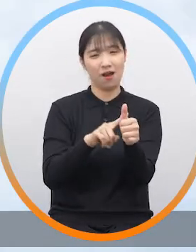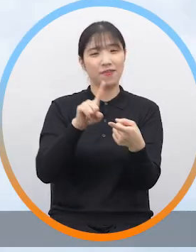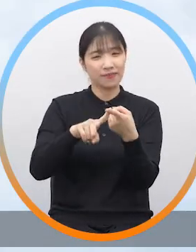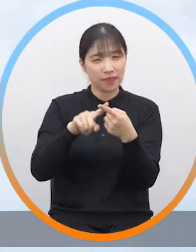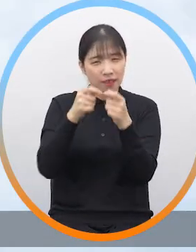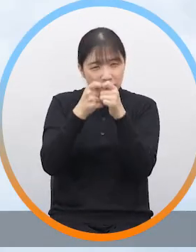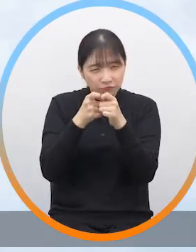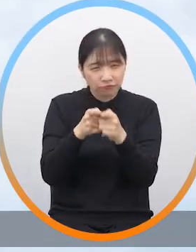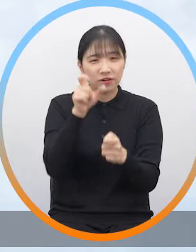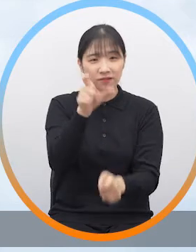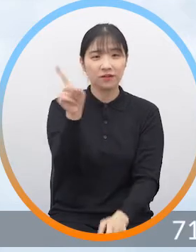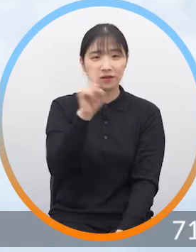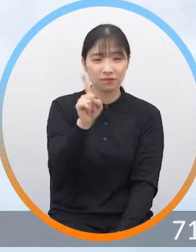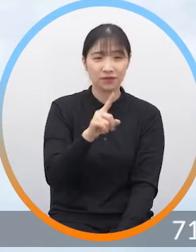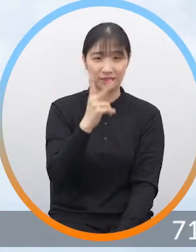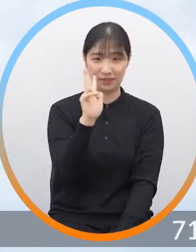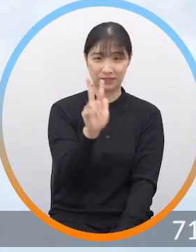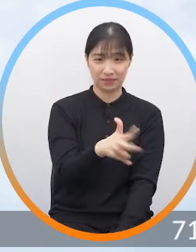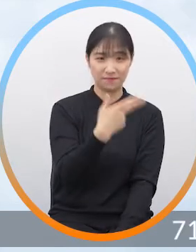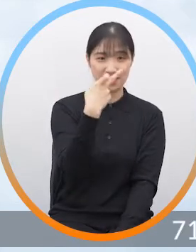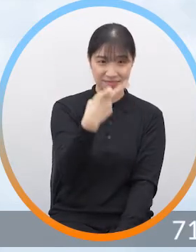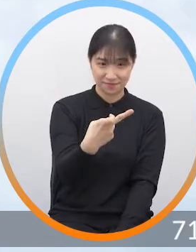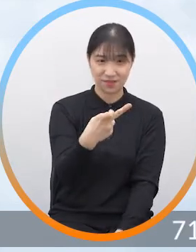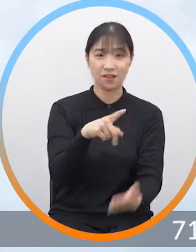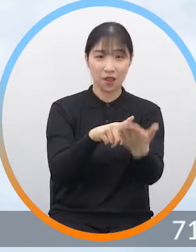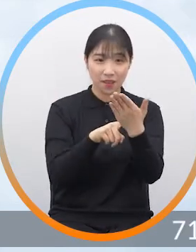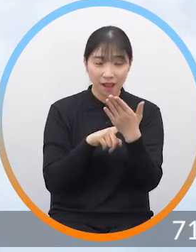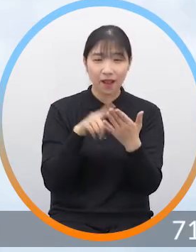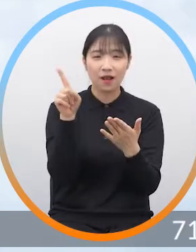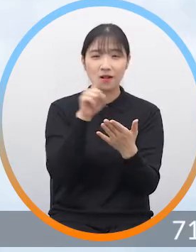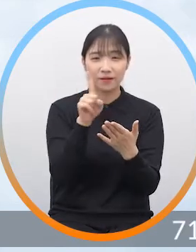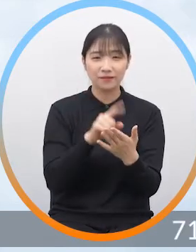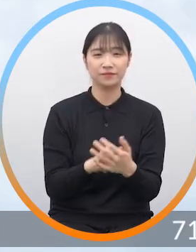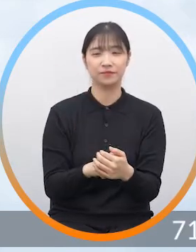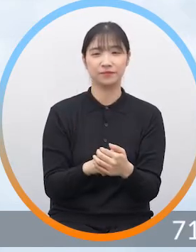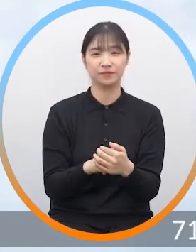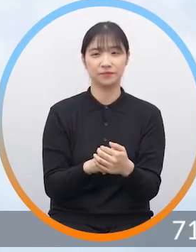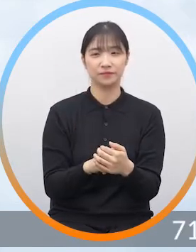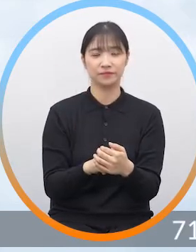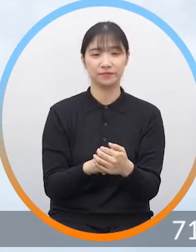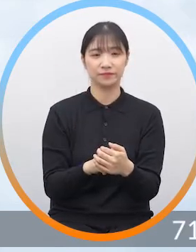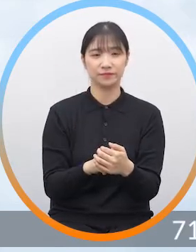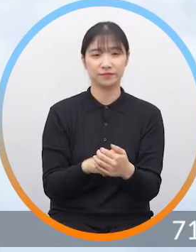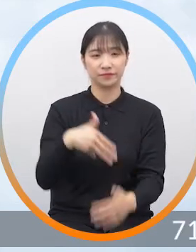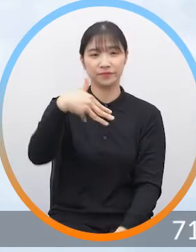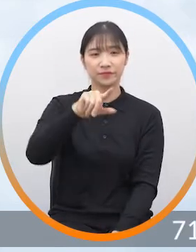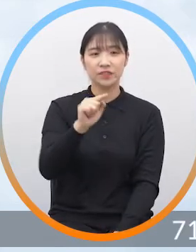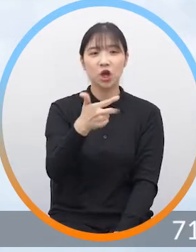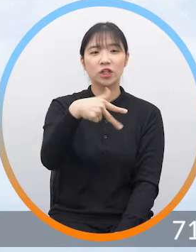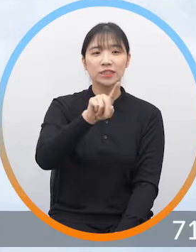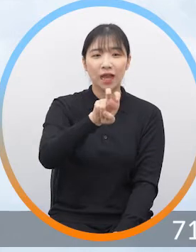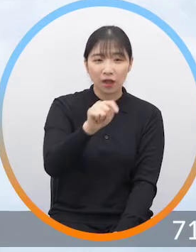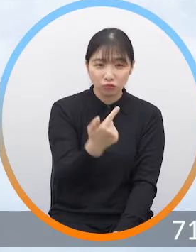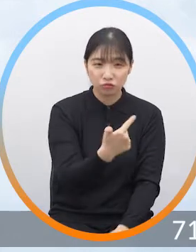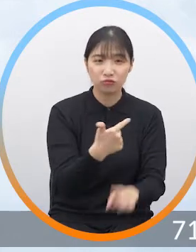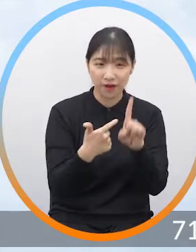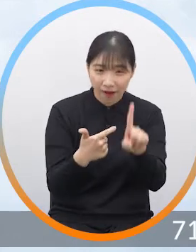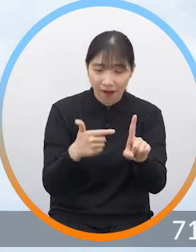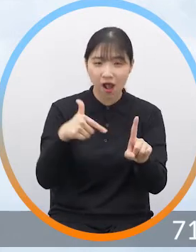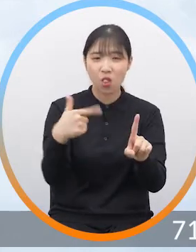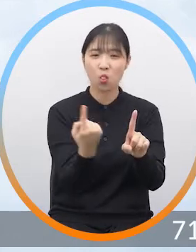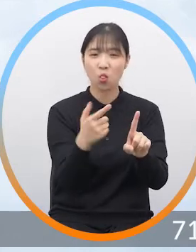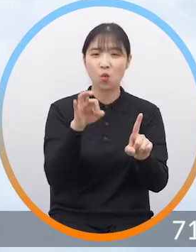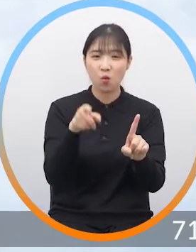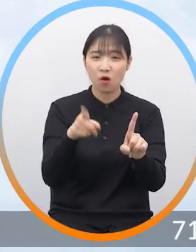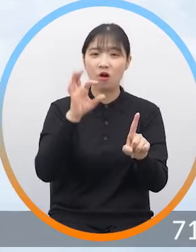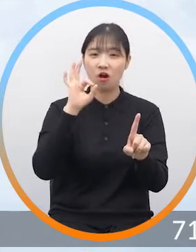구체적으로 보면은 712년에 완성된 고사기에 어떻게 나오냐, 천자문 1권과 논어